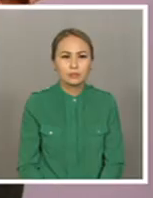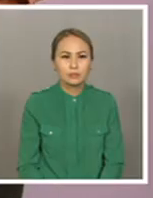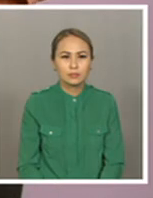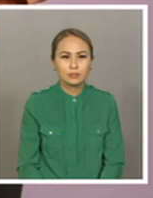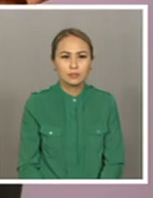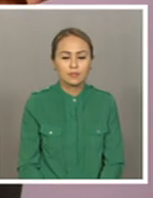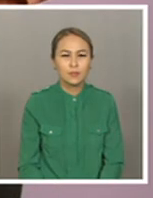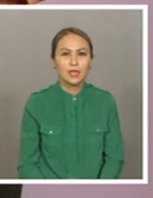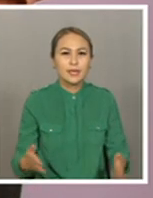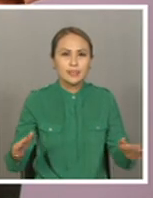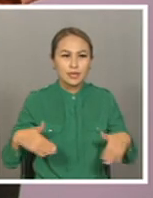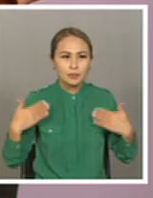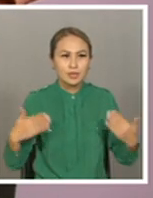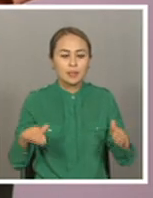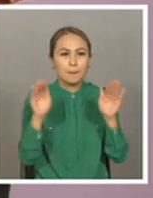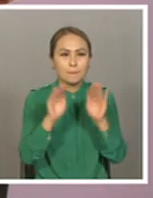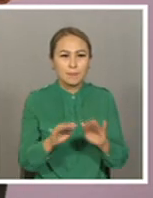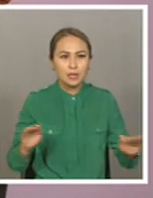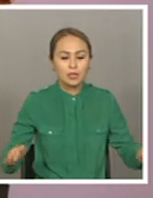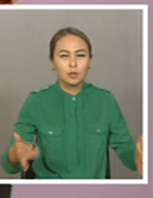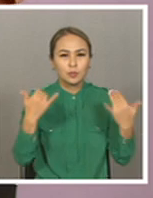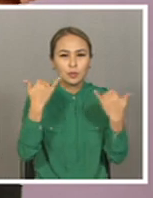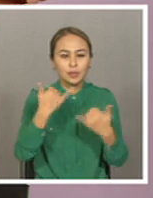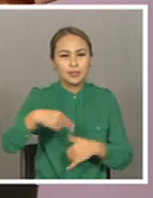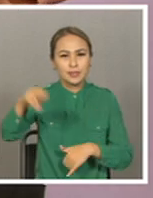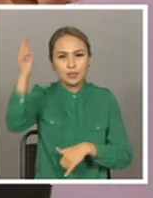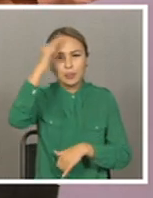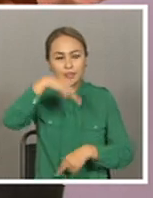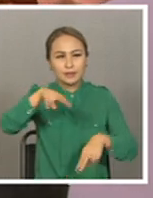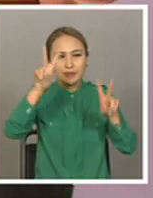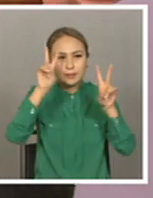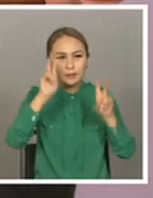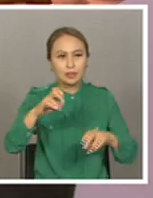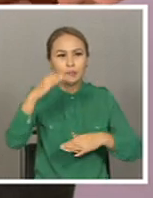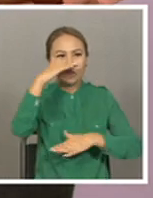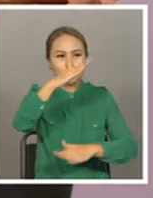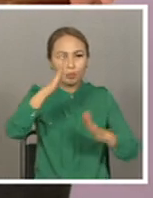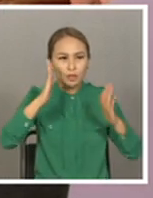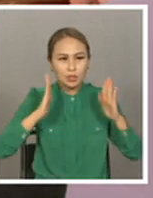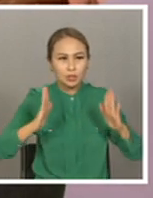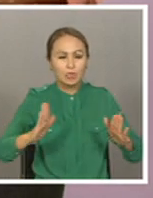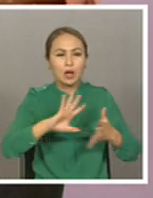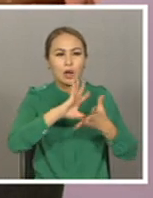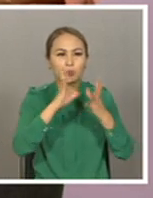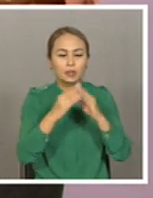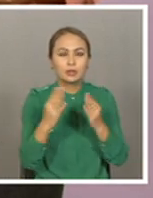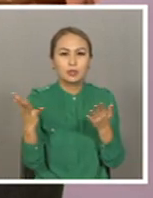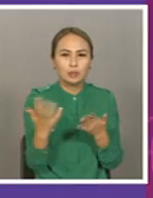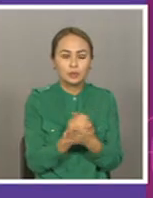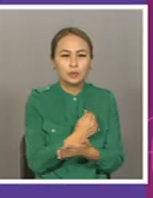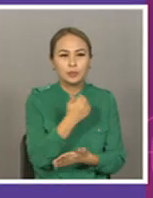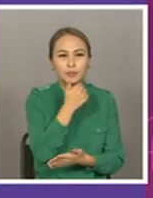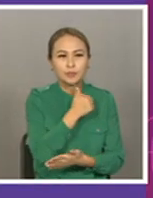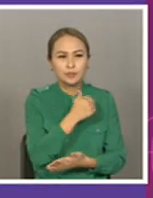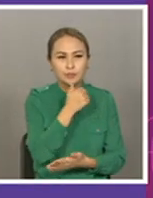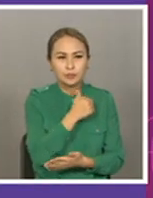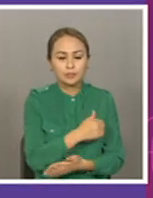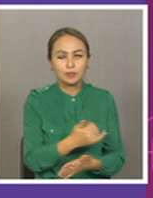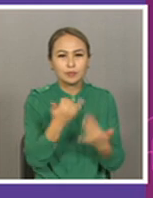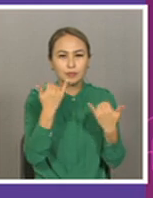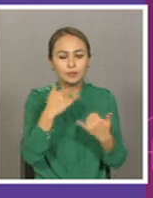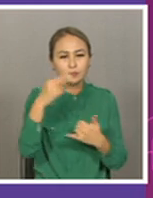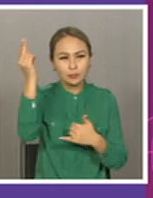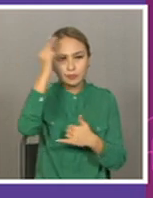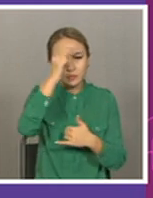Сәлеметсіңдер ме, балалар? Бүгінгі сабақтың тақырыбы тік төрт бұрыш пен шаршының ауданын табу. Бүгін